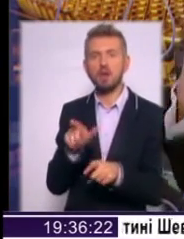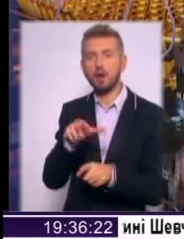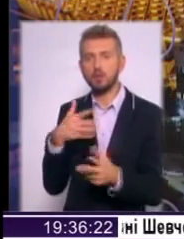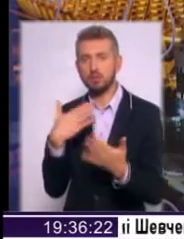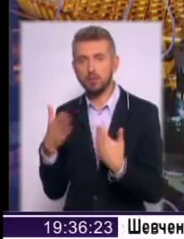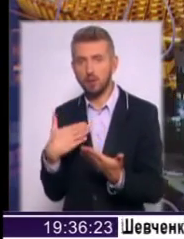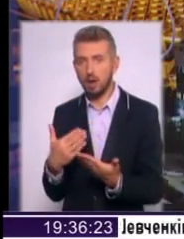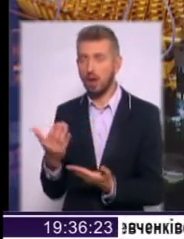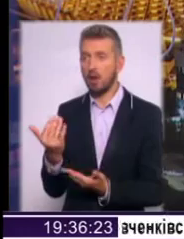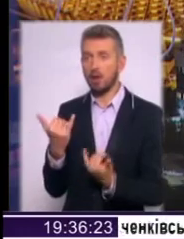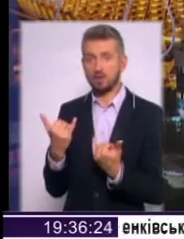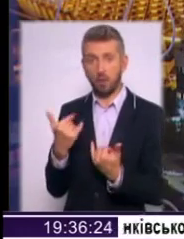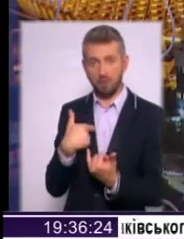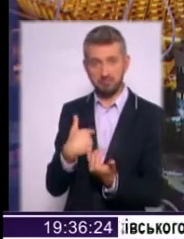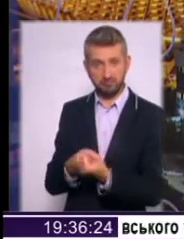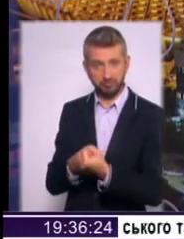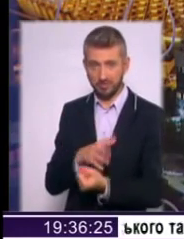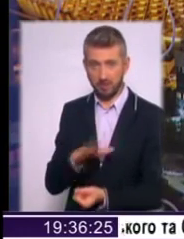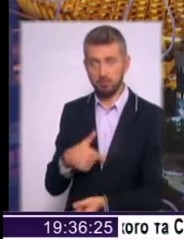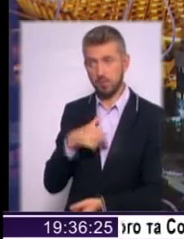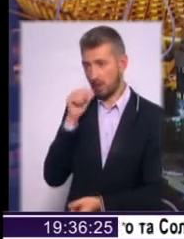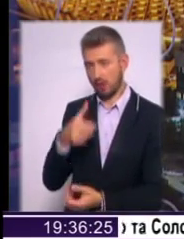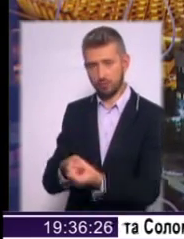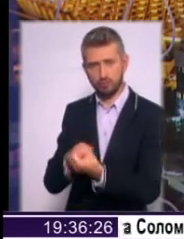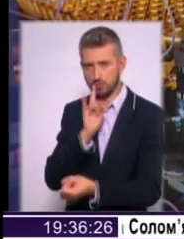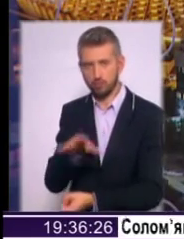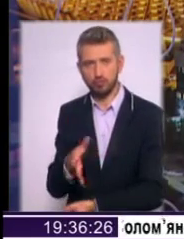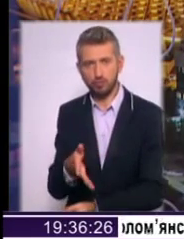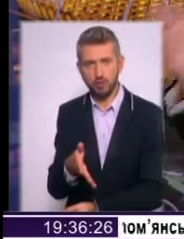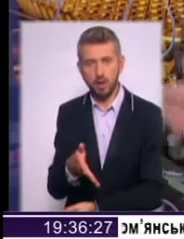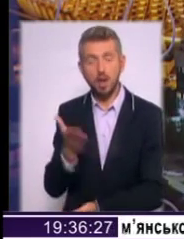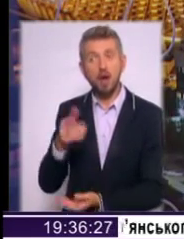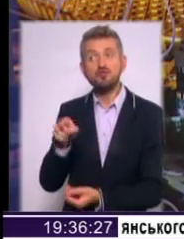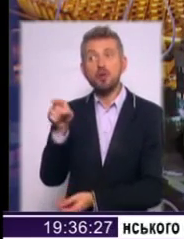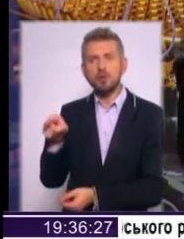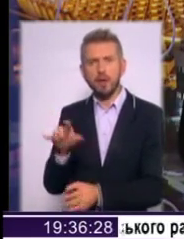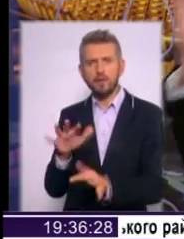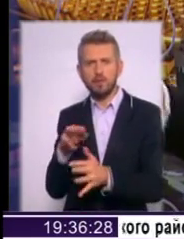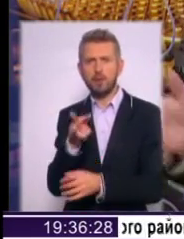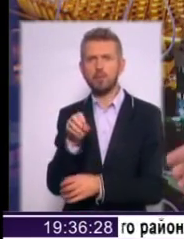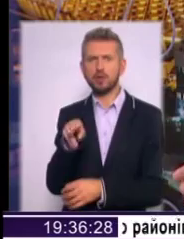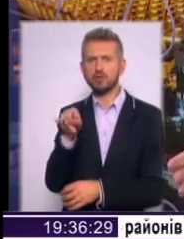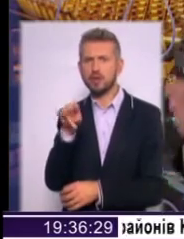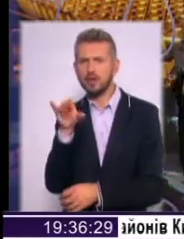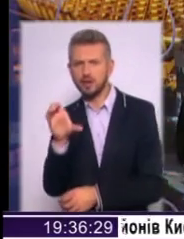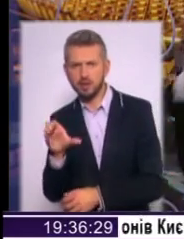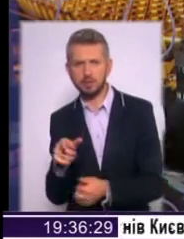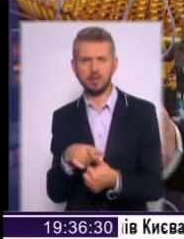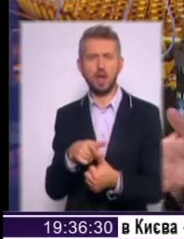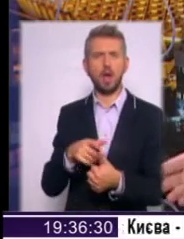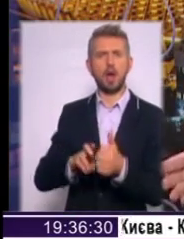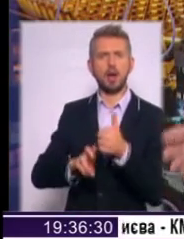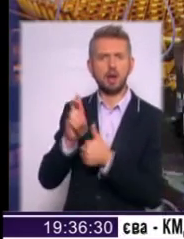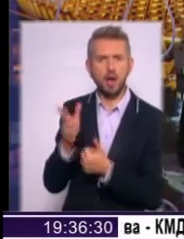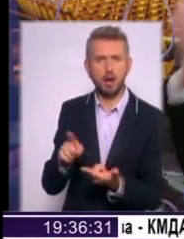Руки сьогодні мені хтось не подасть, я ж завтра йому точно не подам. Тобто, якщо там таке відбувається меджліс, храм,